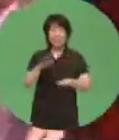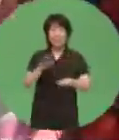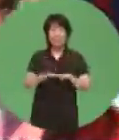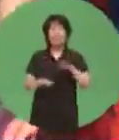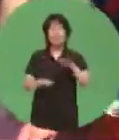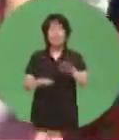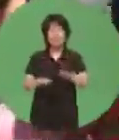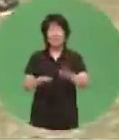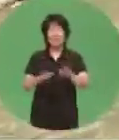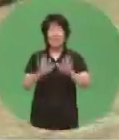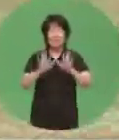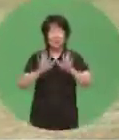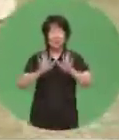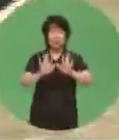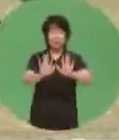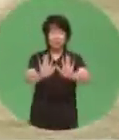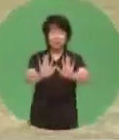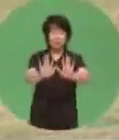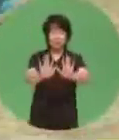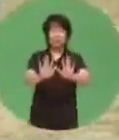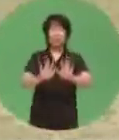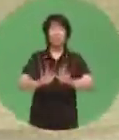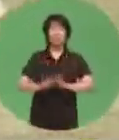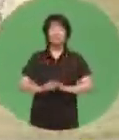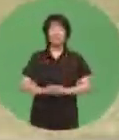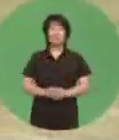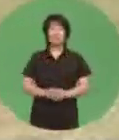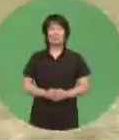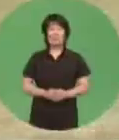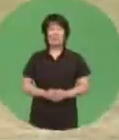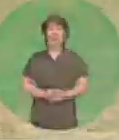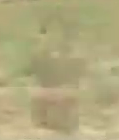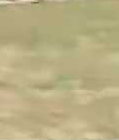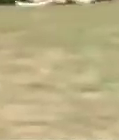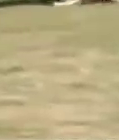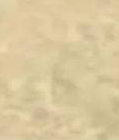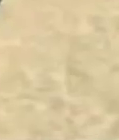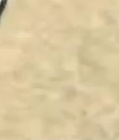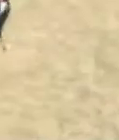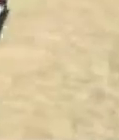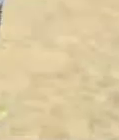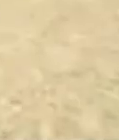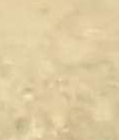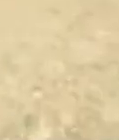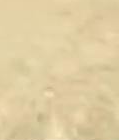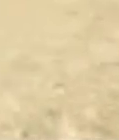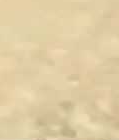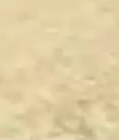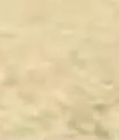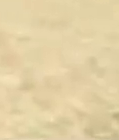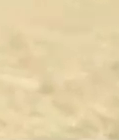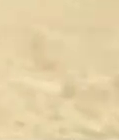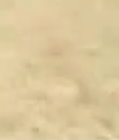1212の掛け声に合わせて班全員でゴールを目指します。